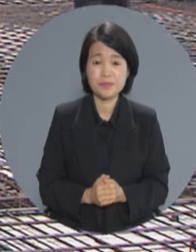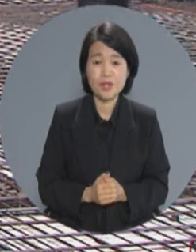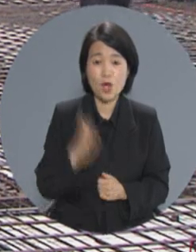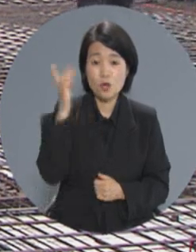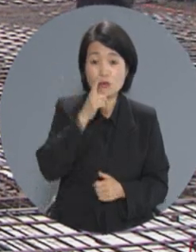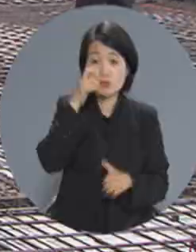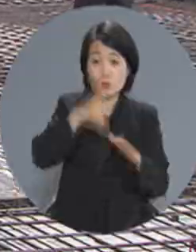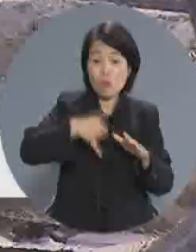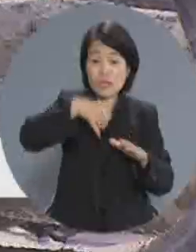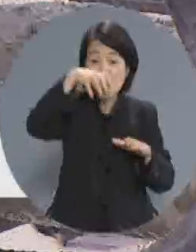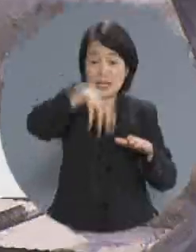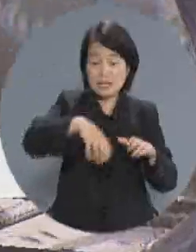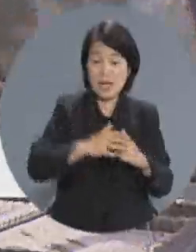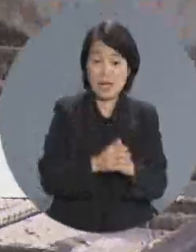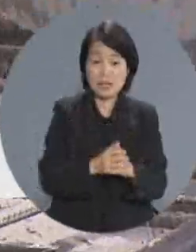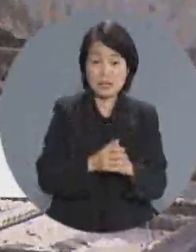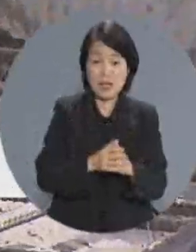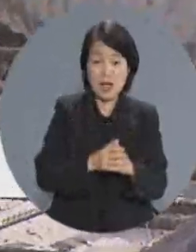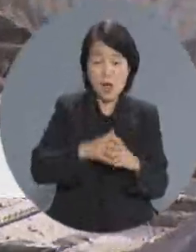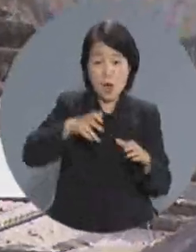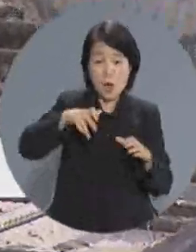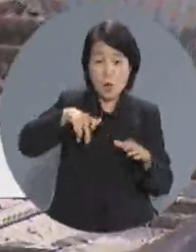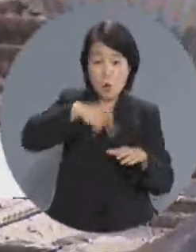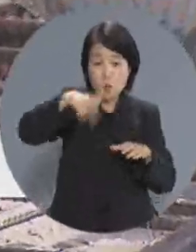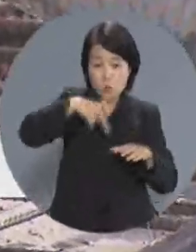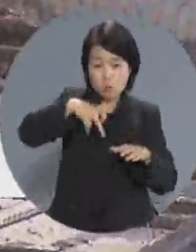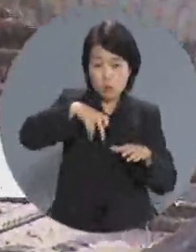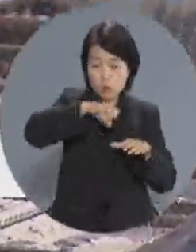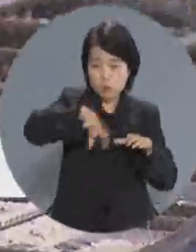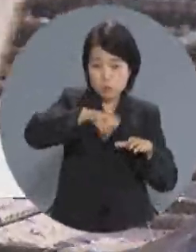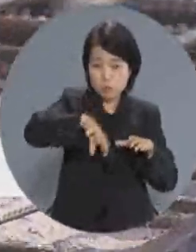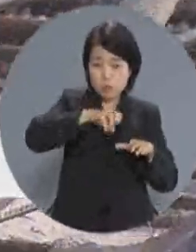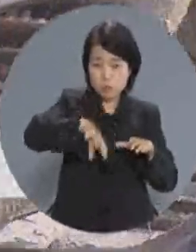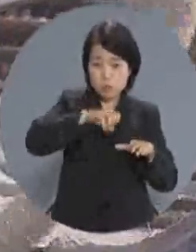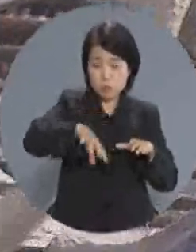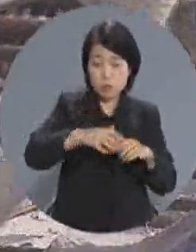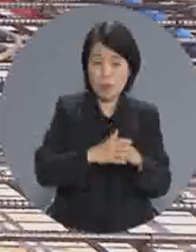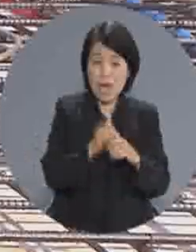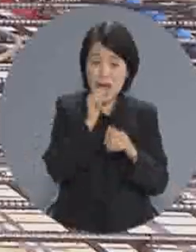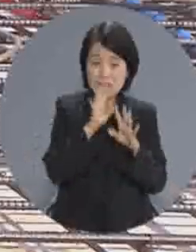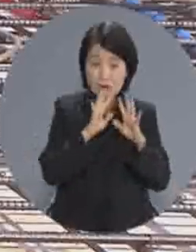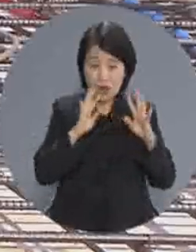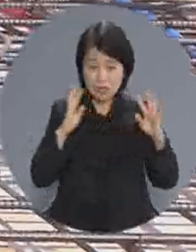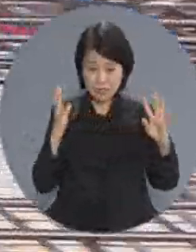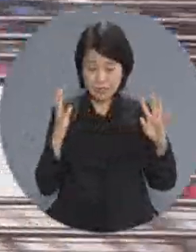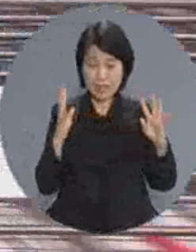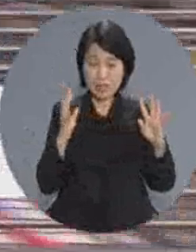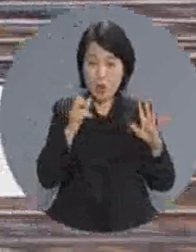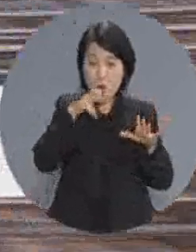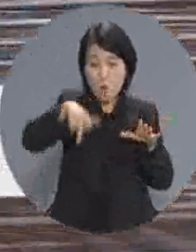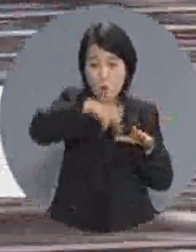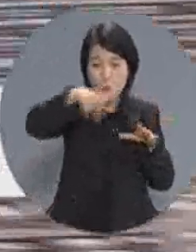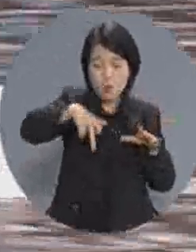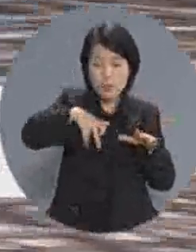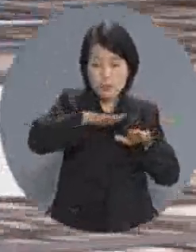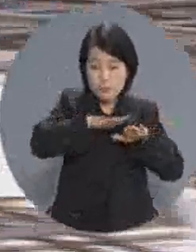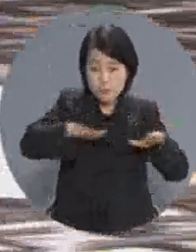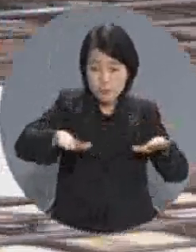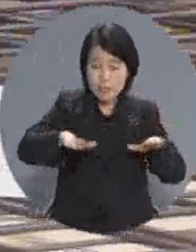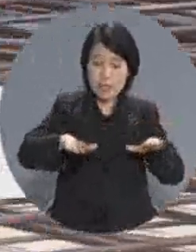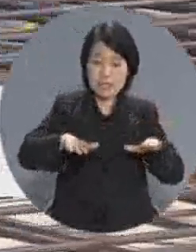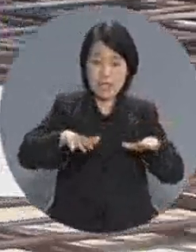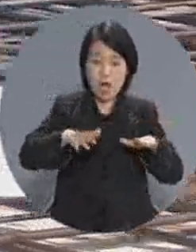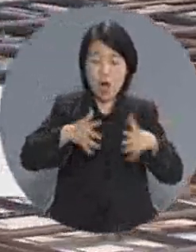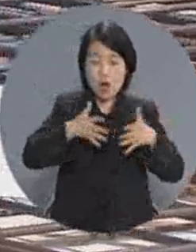여수의 한 공사장, 펌프카에서 콘크리트 반죽이 쏟아져 나옵니다. 철근들 사이로 콘크리트를 붓고 다져 건물